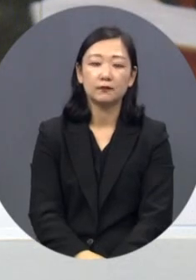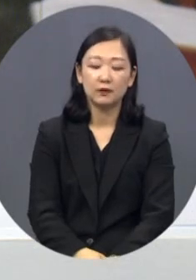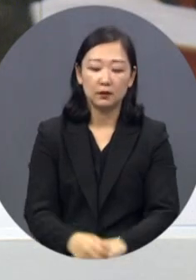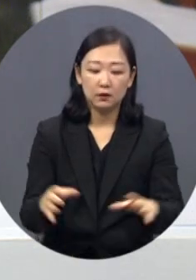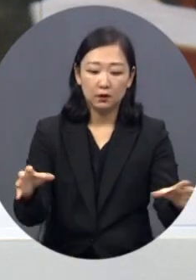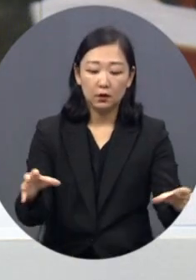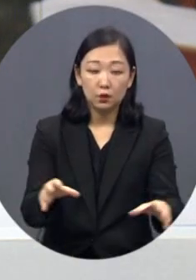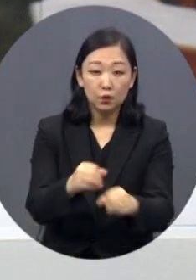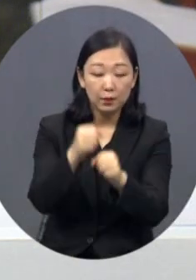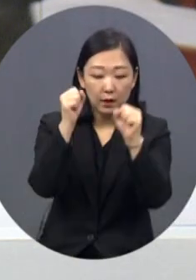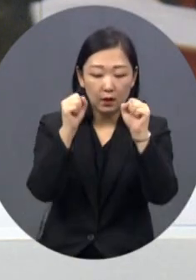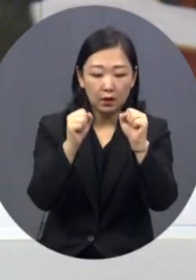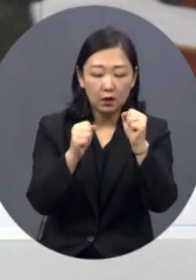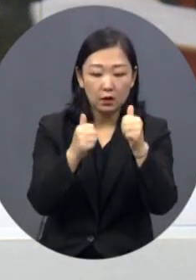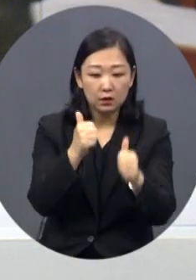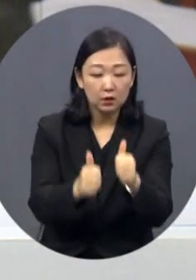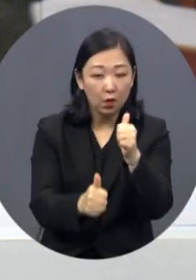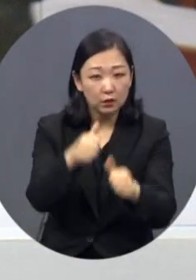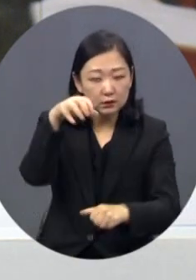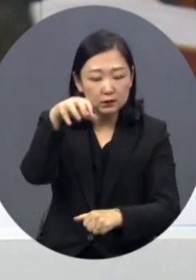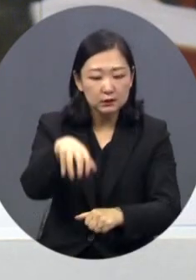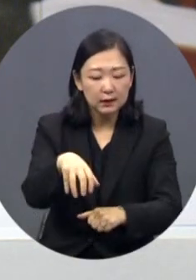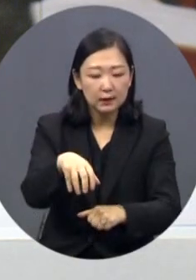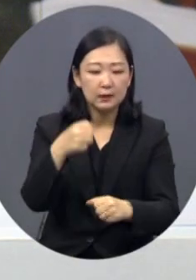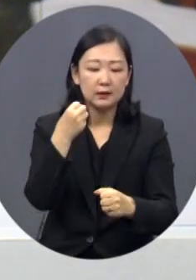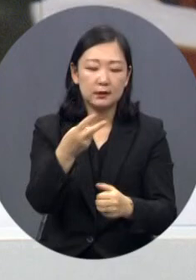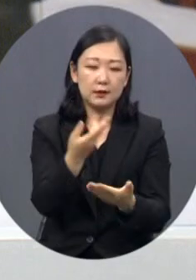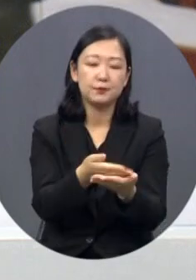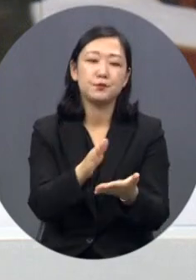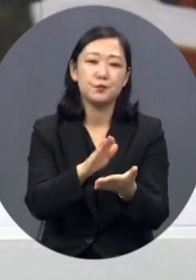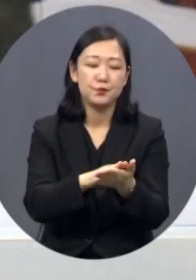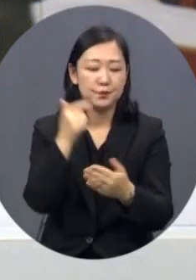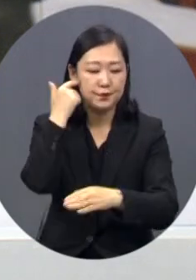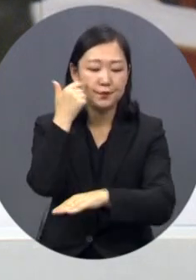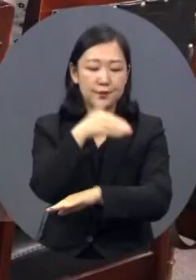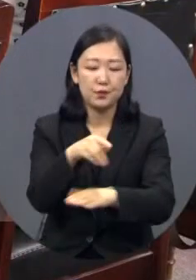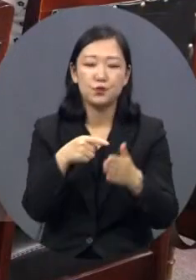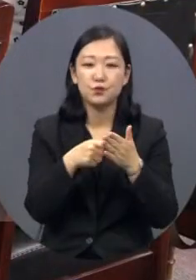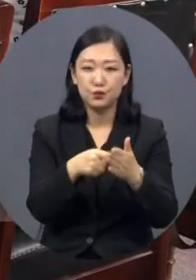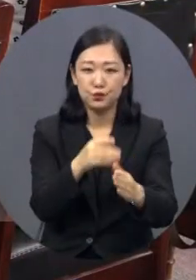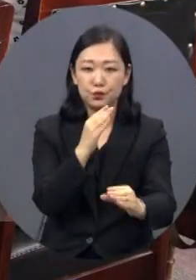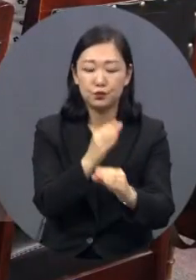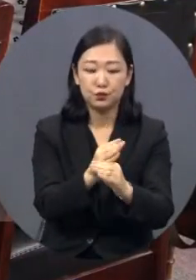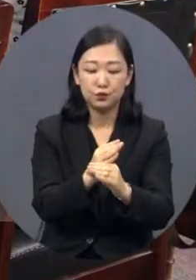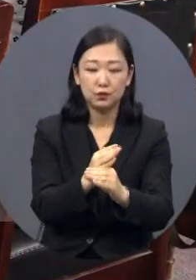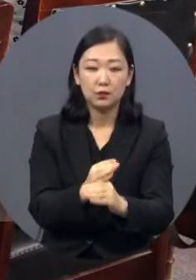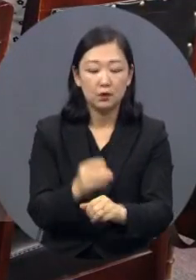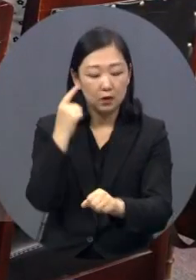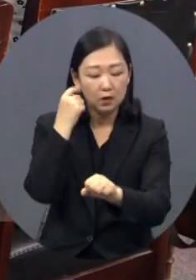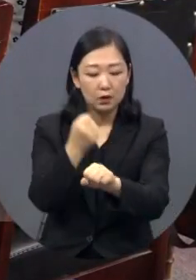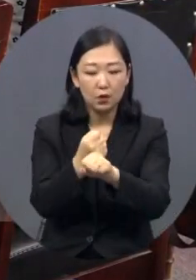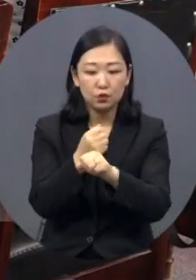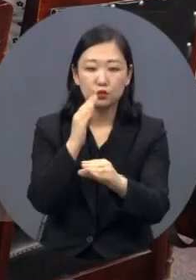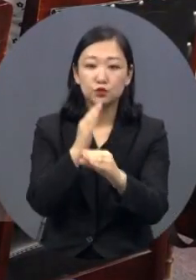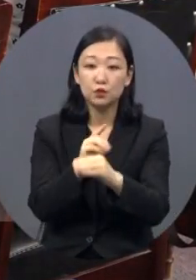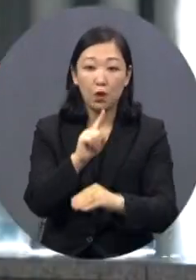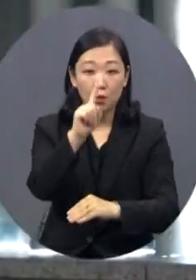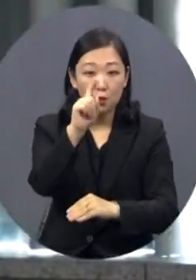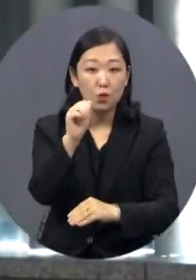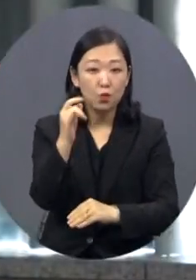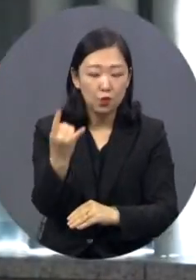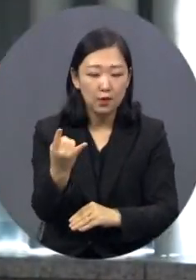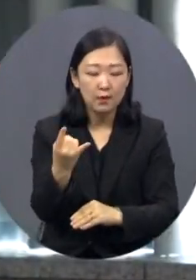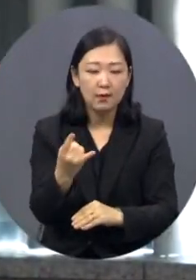제주 종합경기장 일대를 재개발하는 방안이 추진됩니다. 제주도는 관련 용역 중간 보고에서 제주